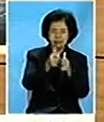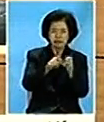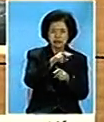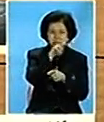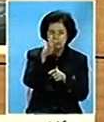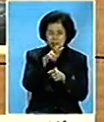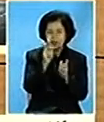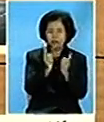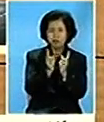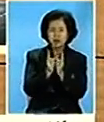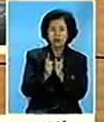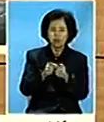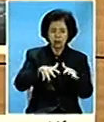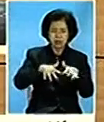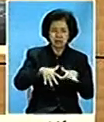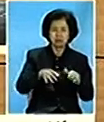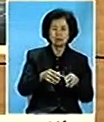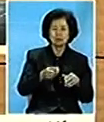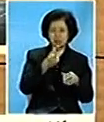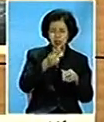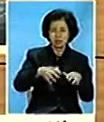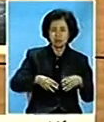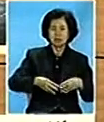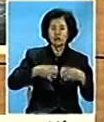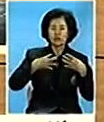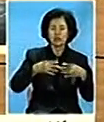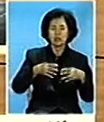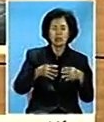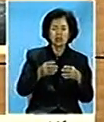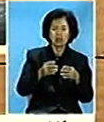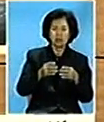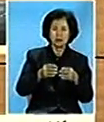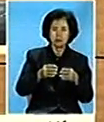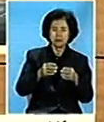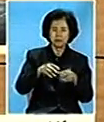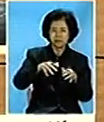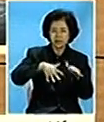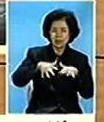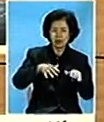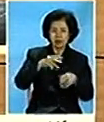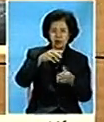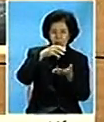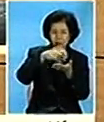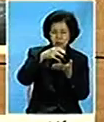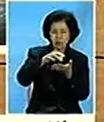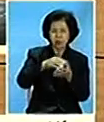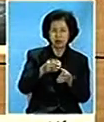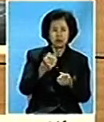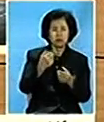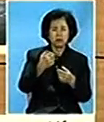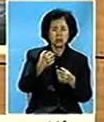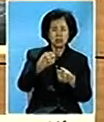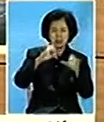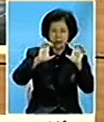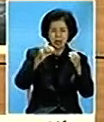ได้เห็นชีวิตความเป็นอยู่ของประชาชนประชาชนได้พูดอยู่เสมอว่ารัฐบาลนี้ไม่ได้จัดปัญหาเกี่ยวกับแ